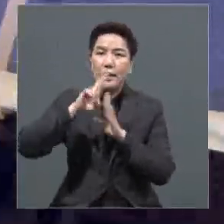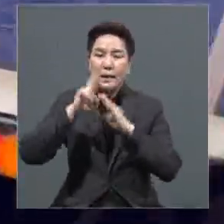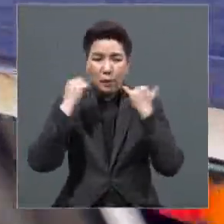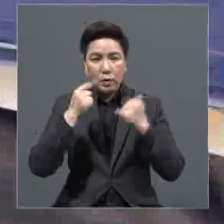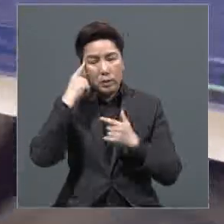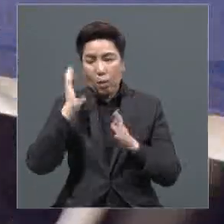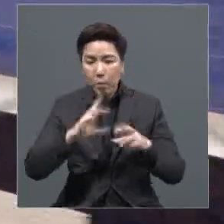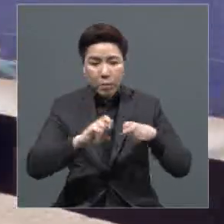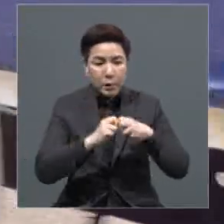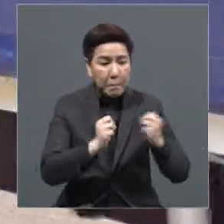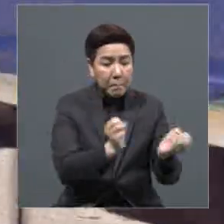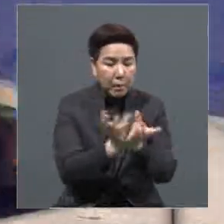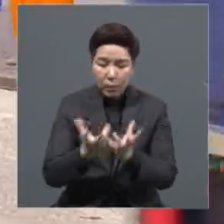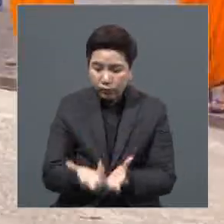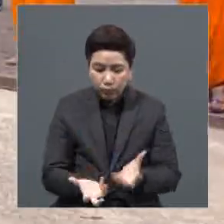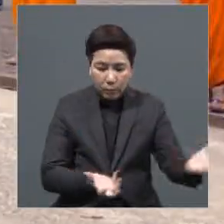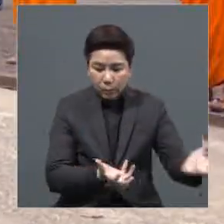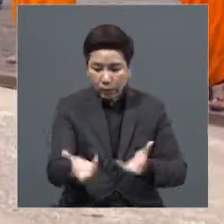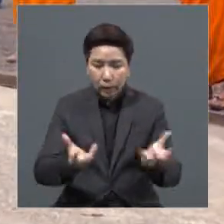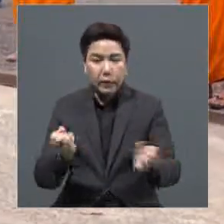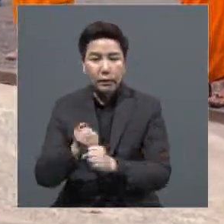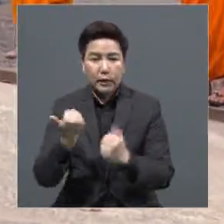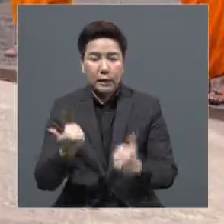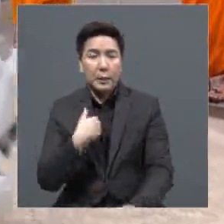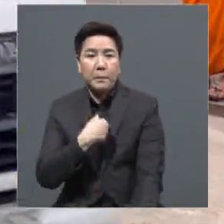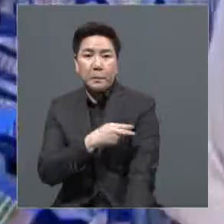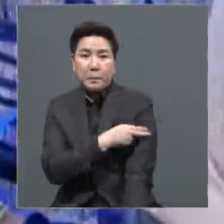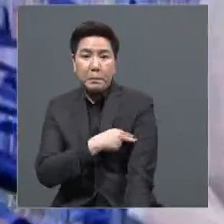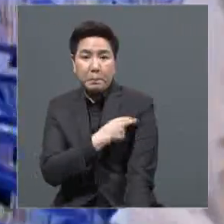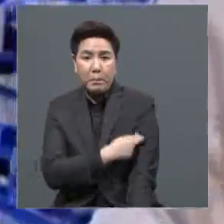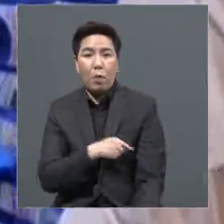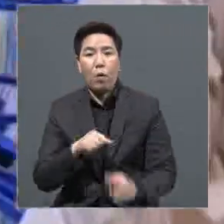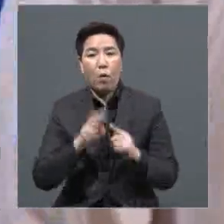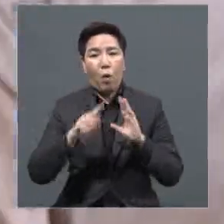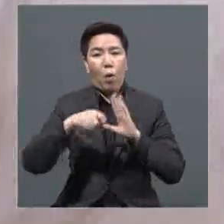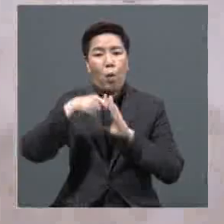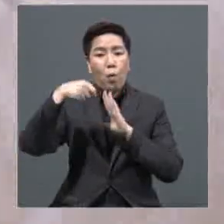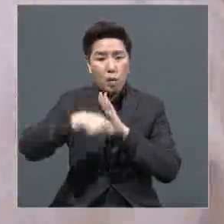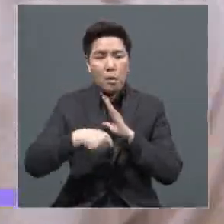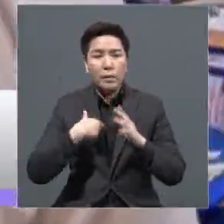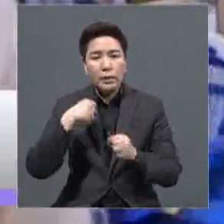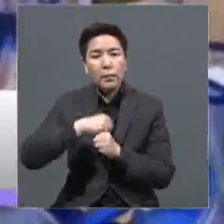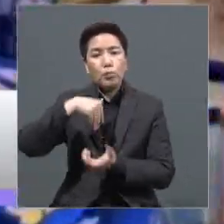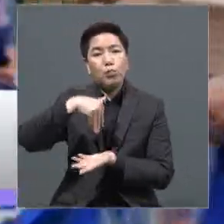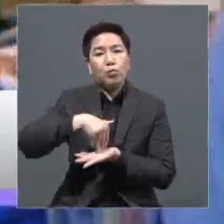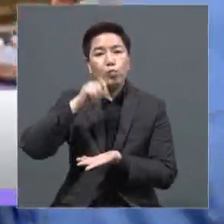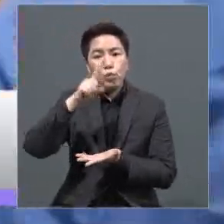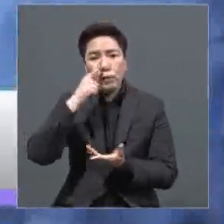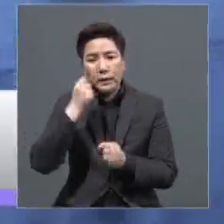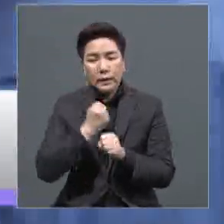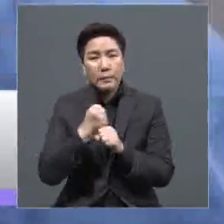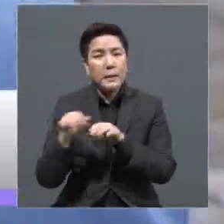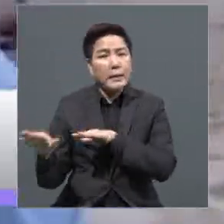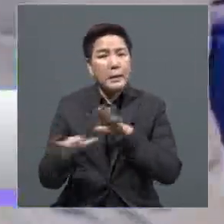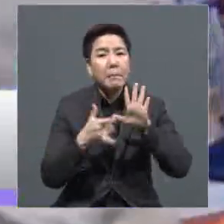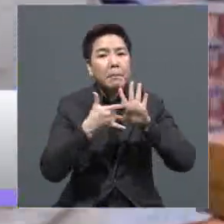ให้ถึงมือผู้ประสบภัยต่อไปส่วนที่โรงพยาบาลเซจังหวัดนครราชสีมาก็มีการจัดตั้งศูนย์บัญชาการเตรียมยา